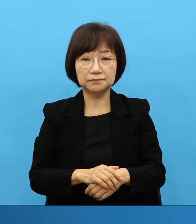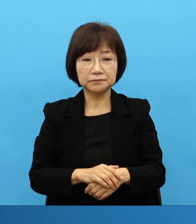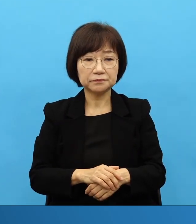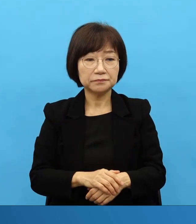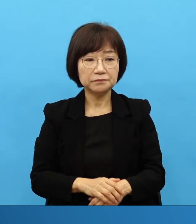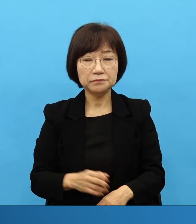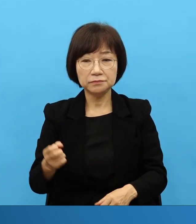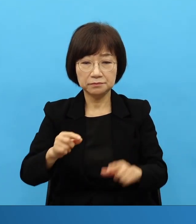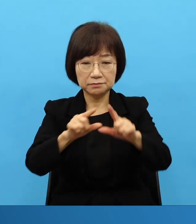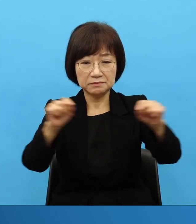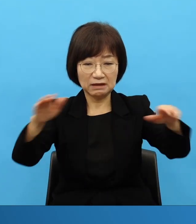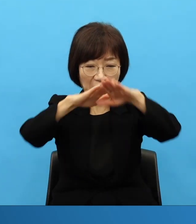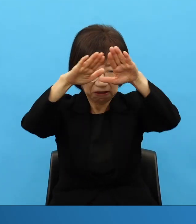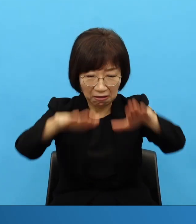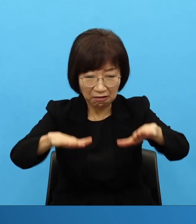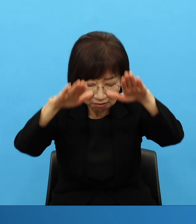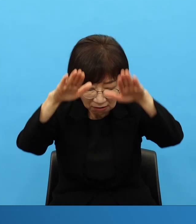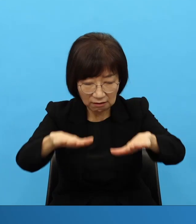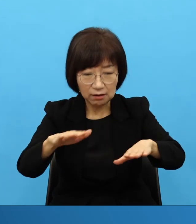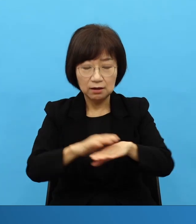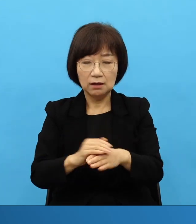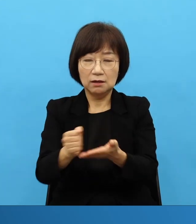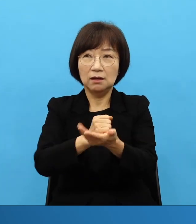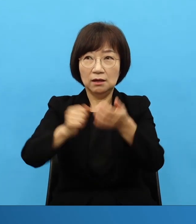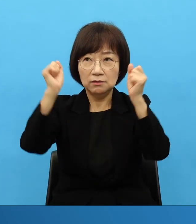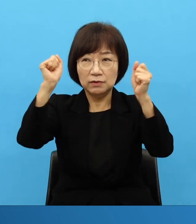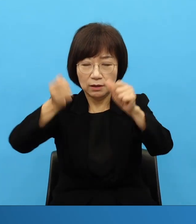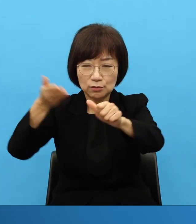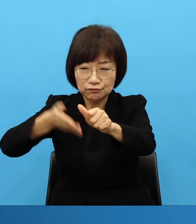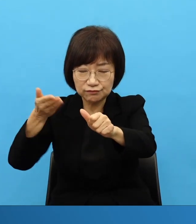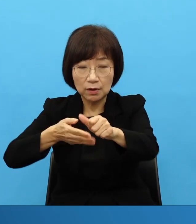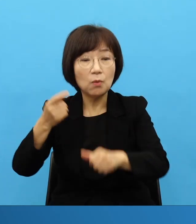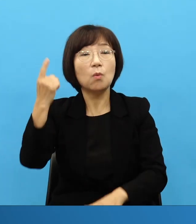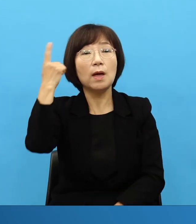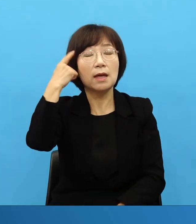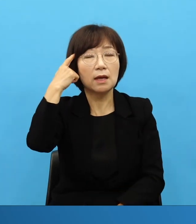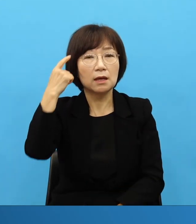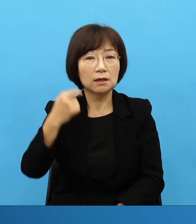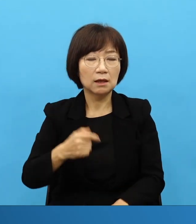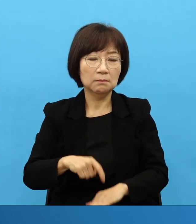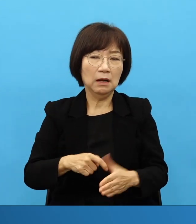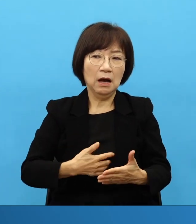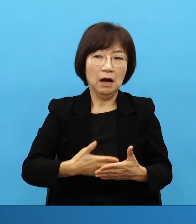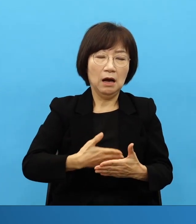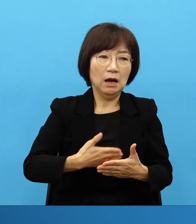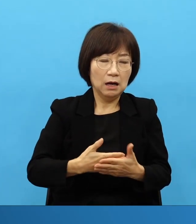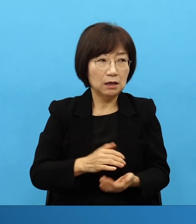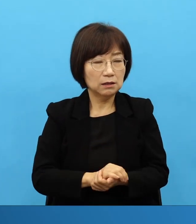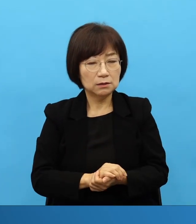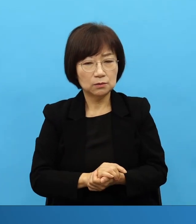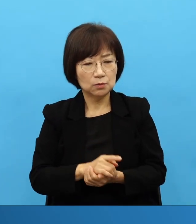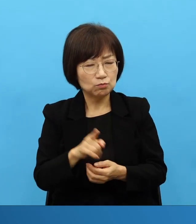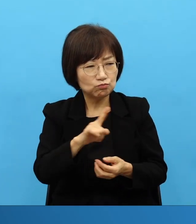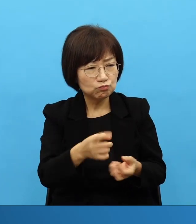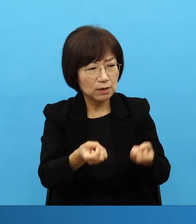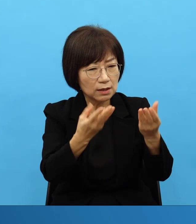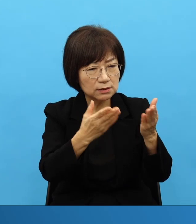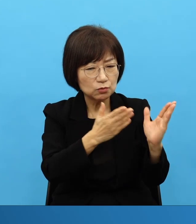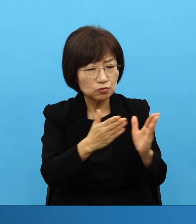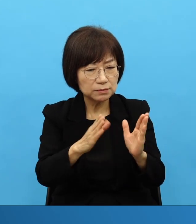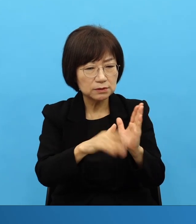things that they do is not 그래 incorrect. If they're 망하는 children 거예요. of the devil, they have to do the things of the devil. That's why they fail them. 뭐 하나 해도요 날 잡아야 됩니다. 왜냐 마귀